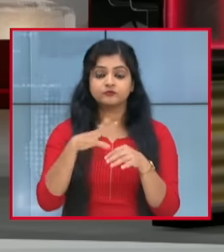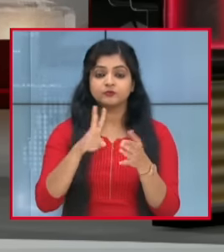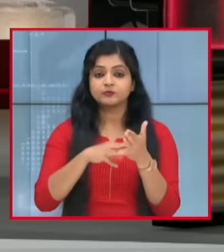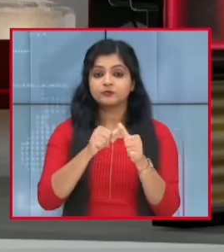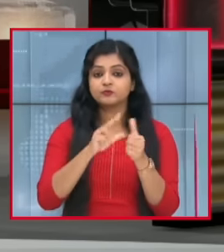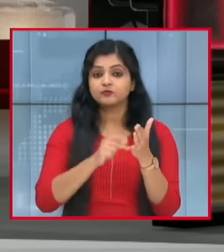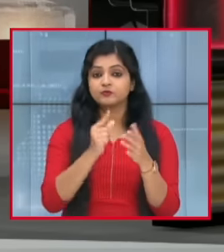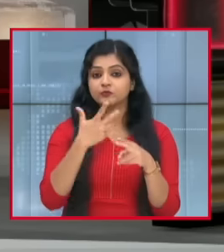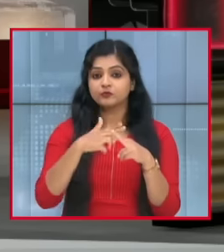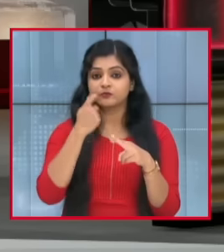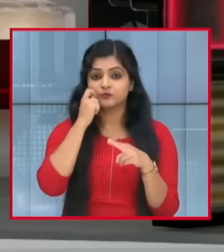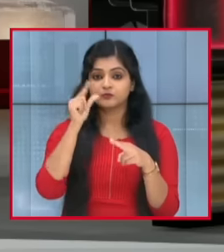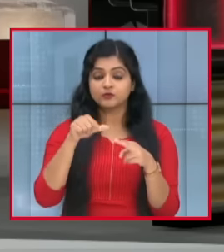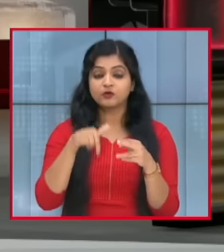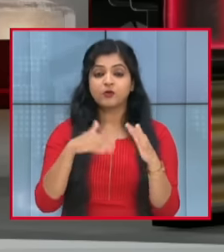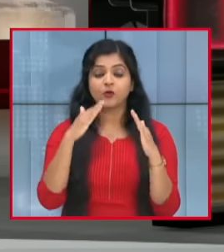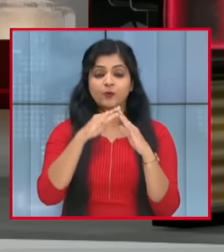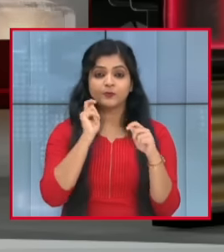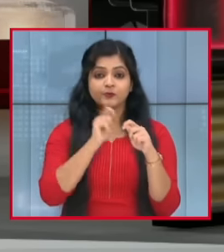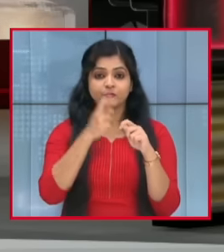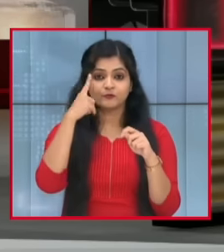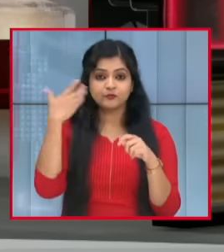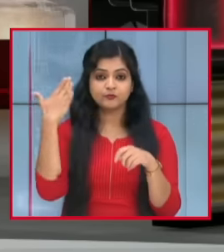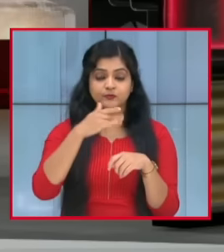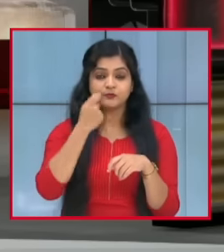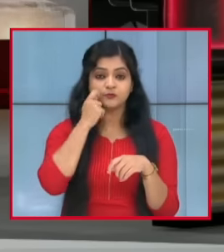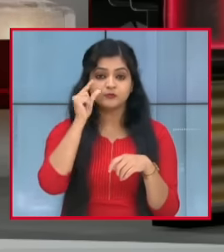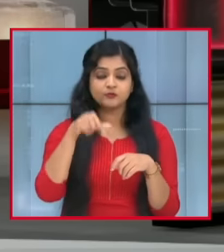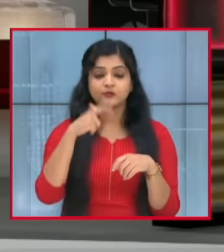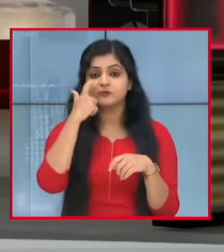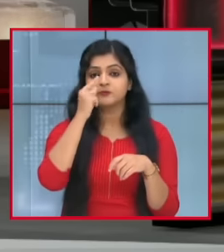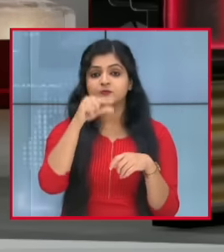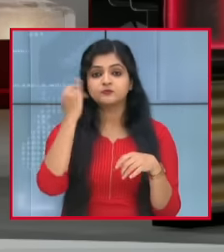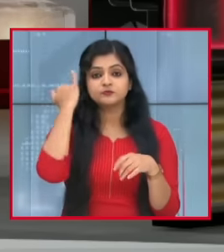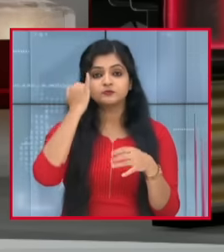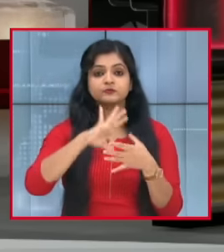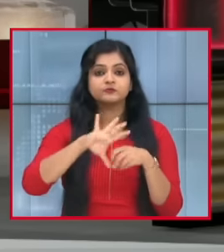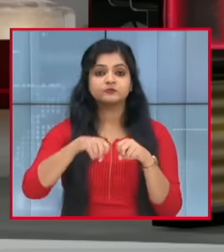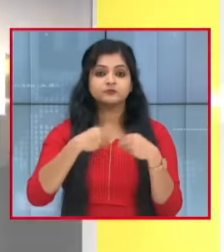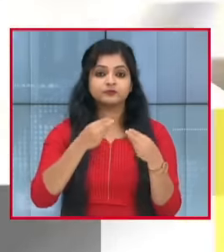മനുവിനെയാണ് അറസ്റ്റ് ചെയ്തത്. വീടിന്റെ അറ്റകുറ്റപ്പണിക്കെത്തിയപ്പോഴായിരുന്നു പ്രതി യുവതിയെ പീഡിപ്പിച്ചത്.